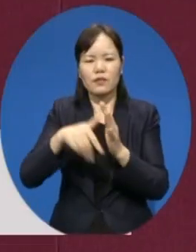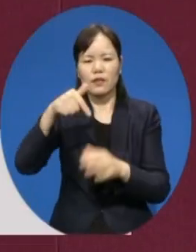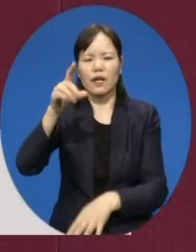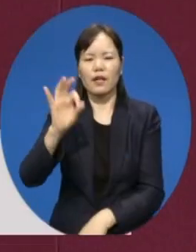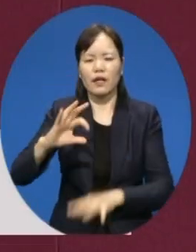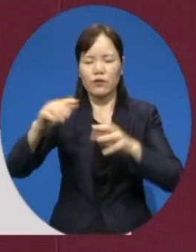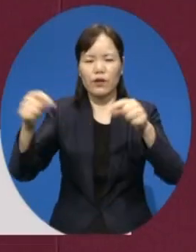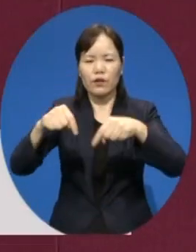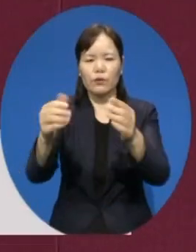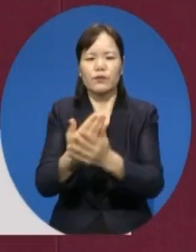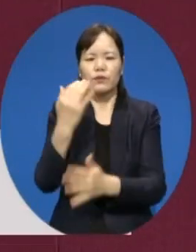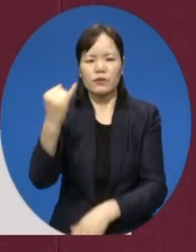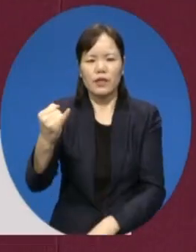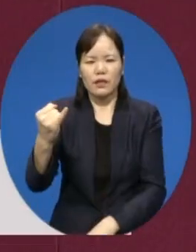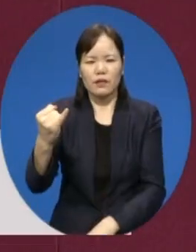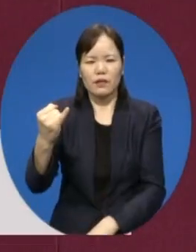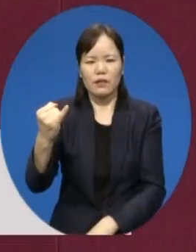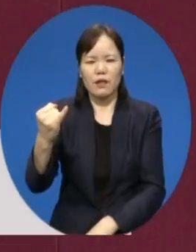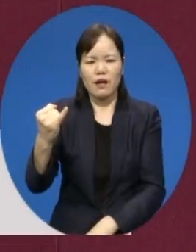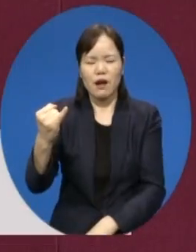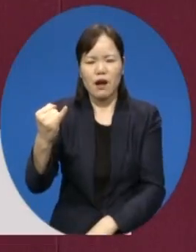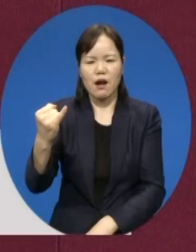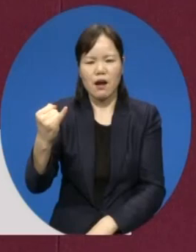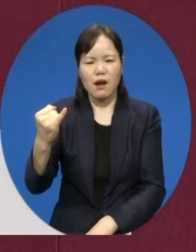3불을 약속했습니다.